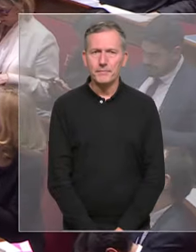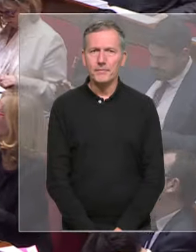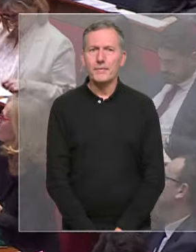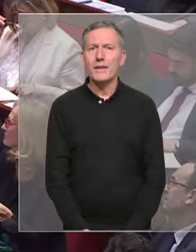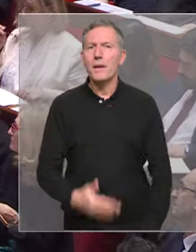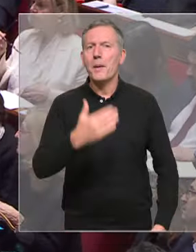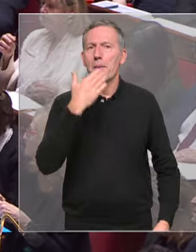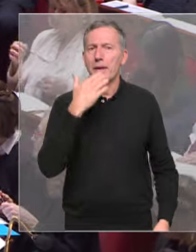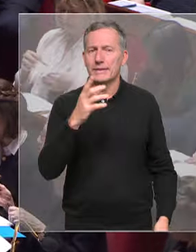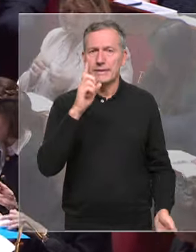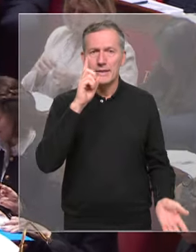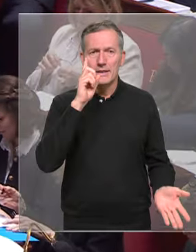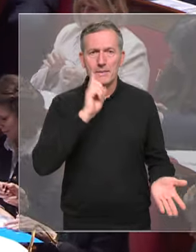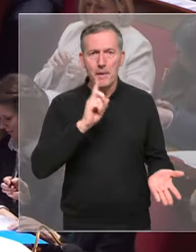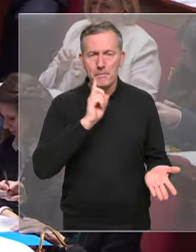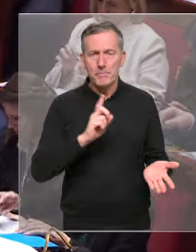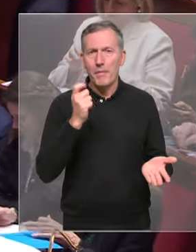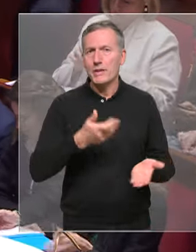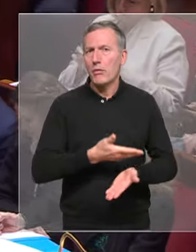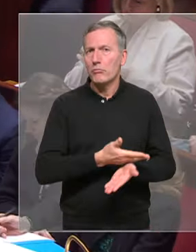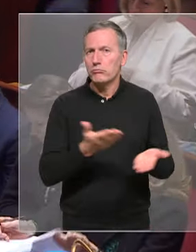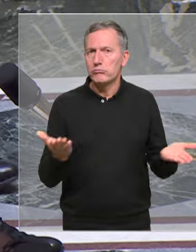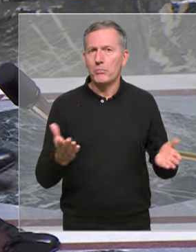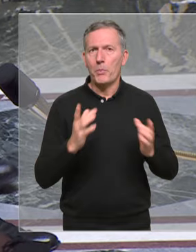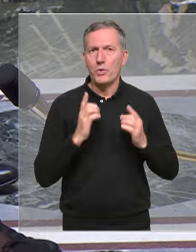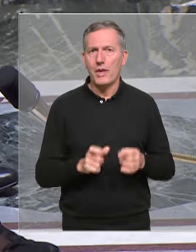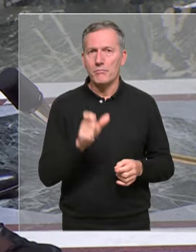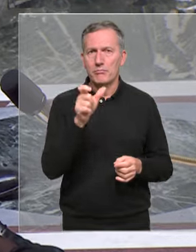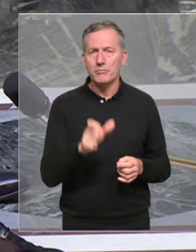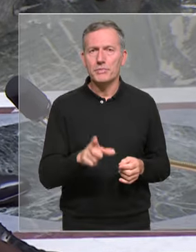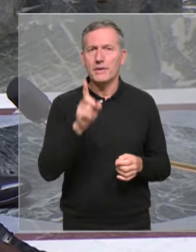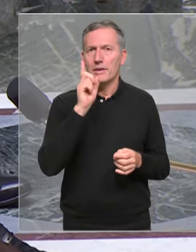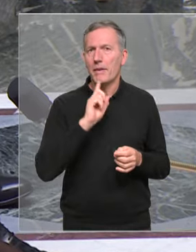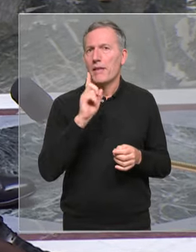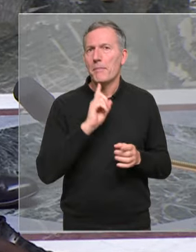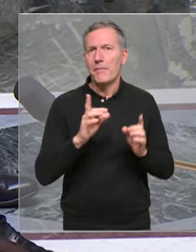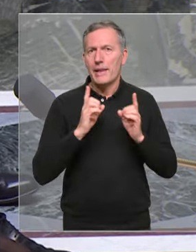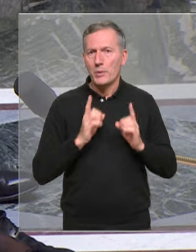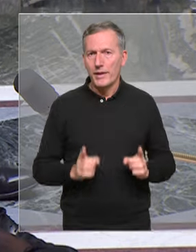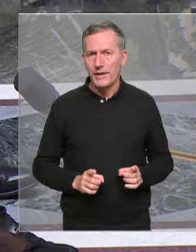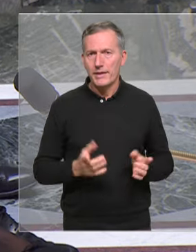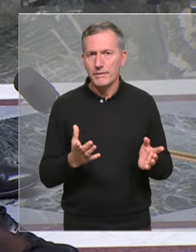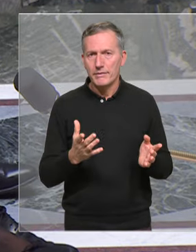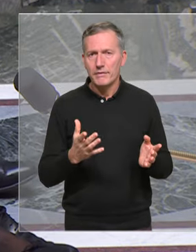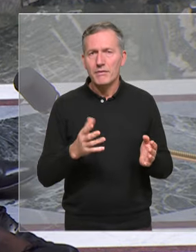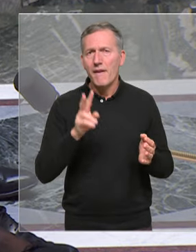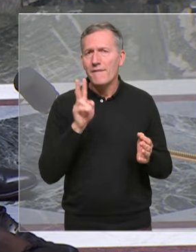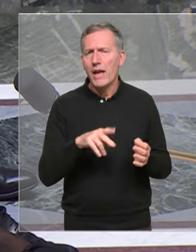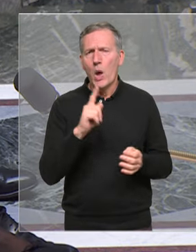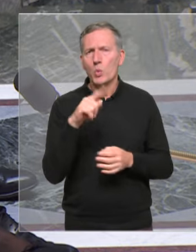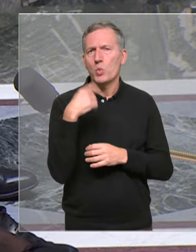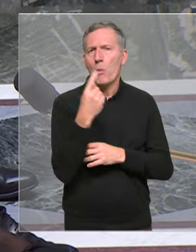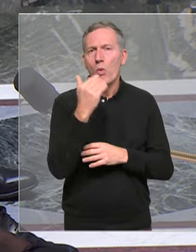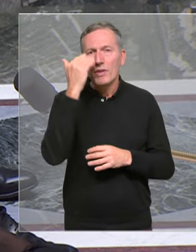Merci Madame la Présidente, Mesdames et Messieurs les députés, Madame la députée Pétex. Il n'aura échappé à